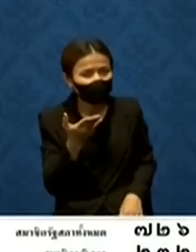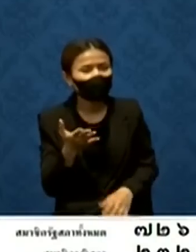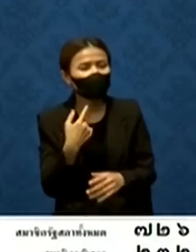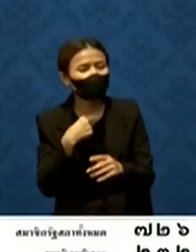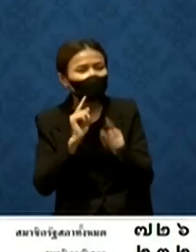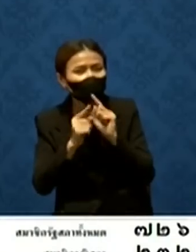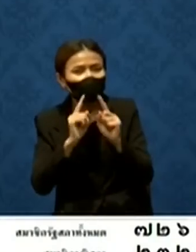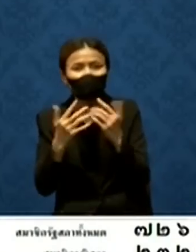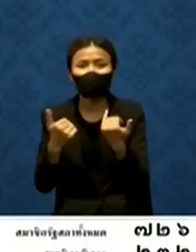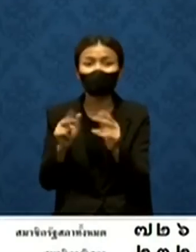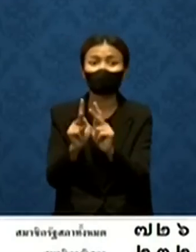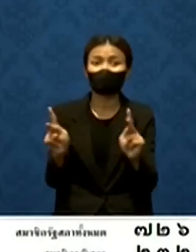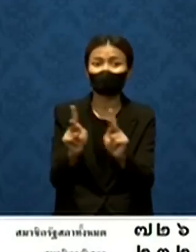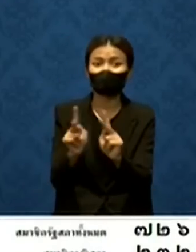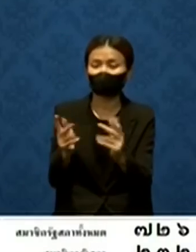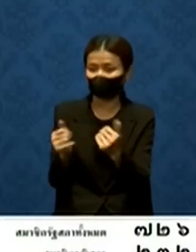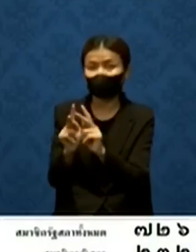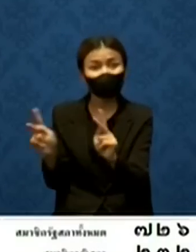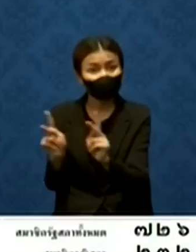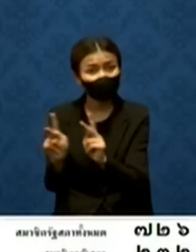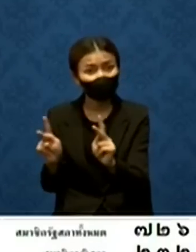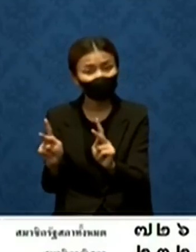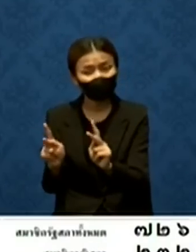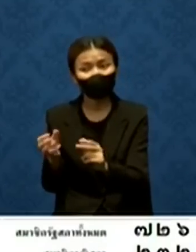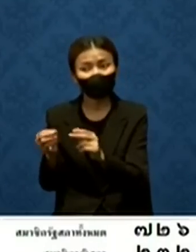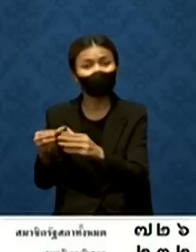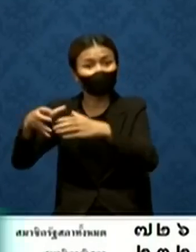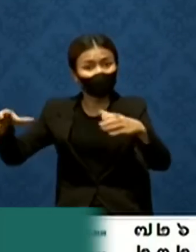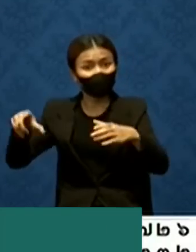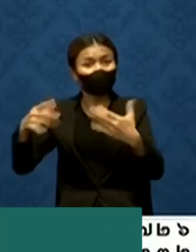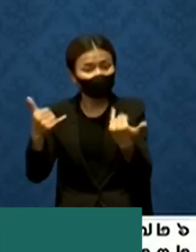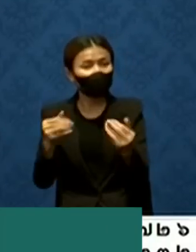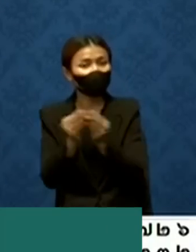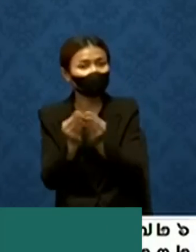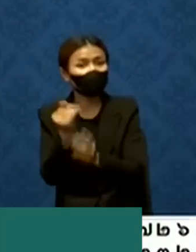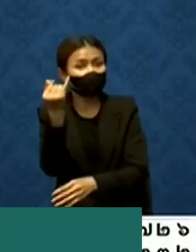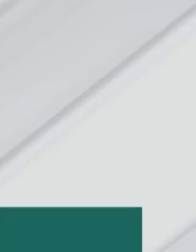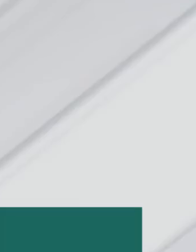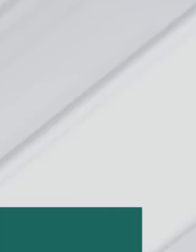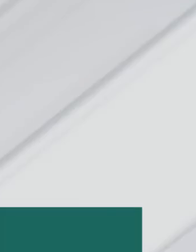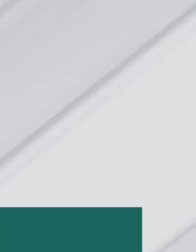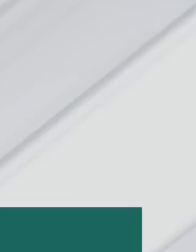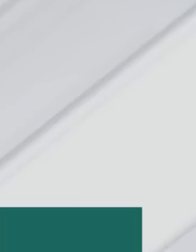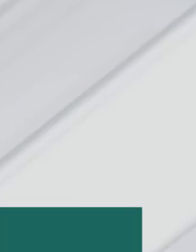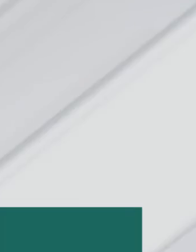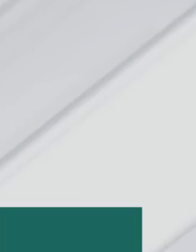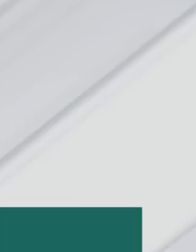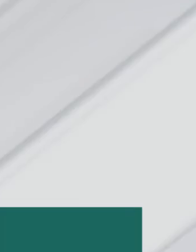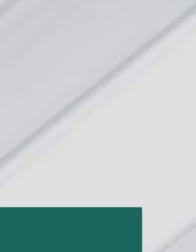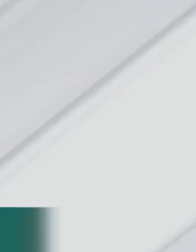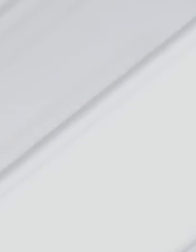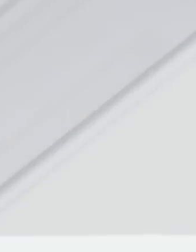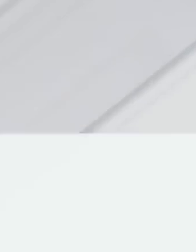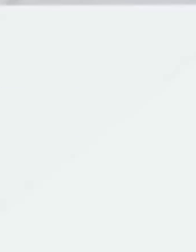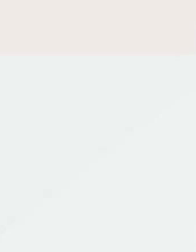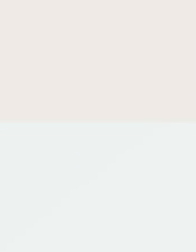รณีของพรรคเสรีรวมไทยเนี่ยทางคุณสมชัยศรีสุทธิยากรซึ่งเป็นสมาชิกพรรคเขายืนยันว่า